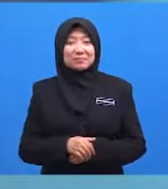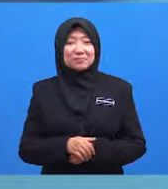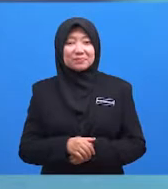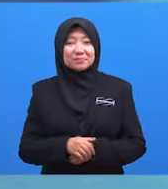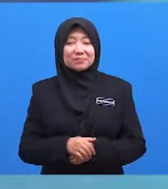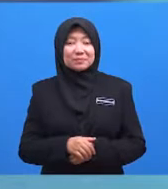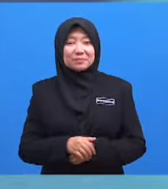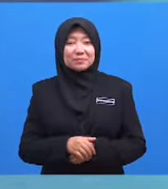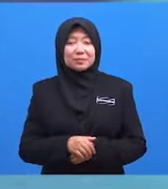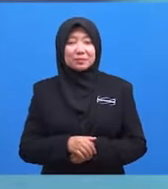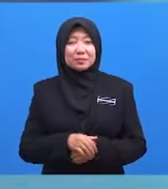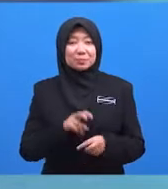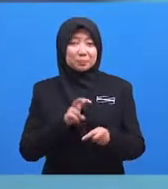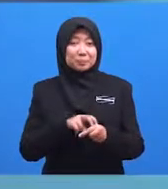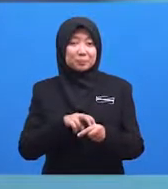Mashed potato.